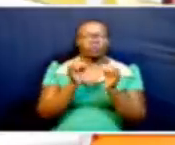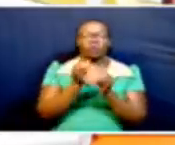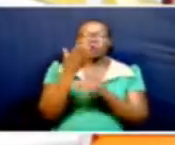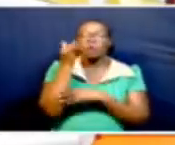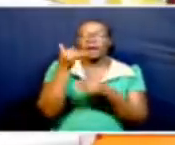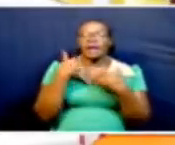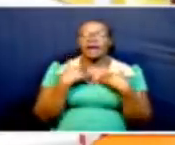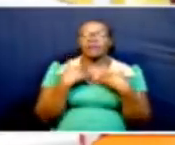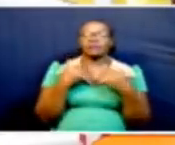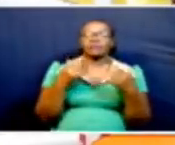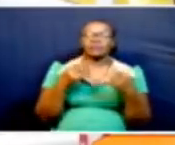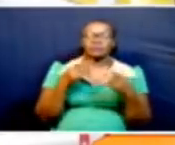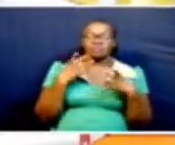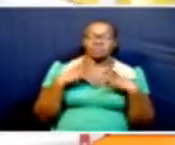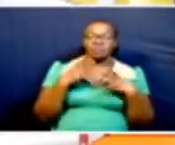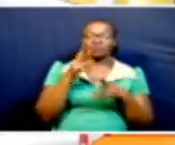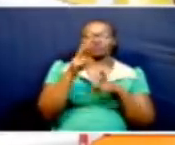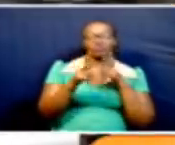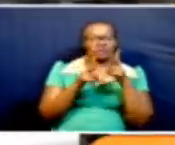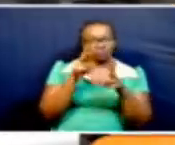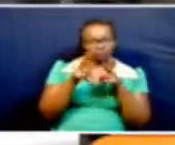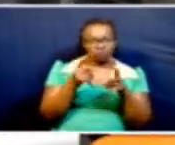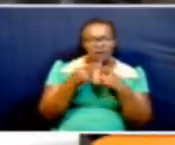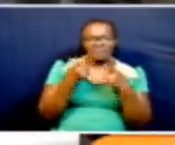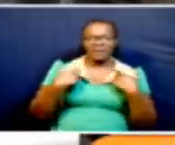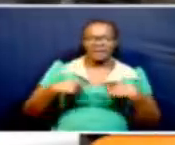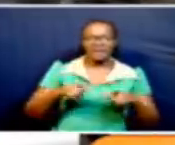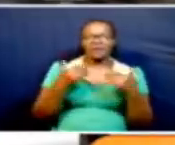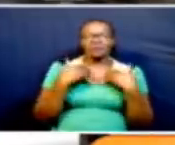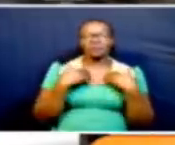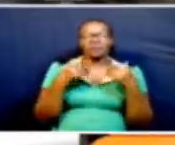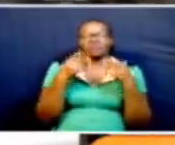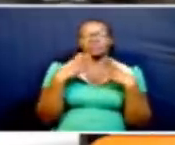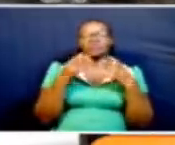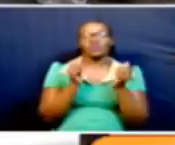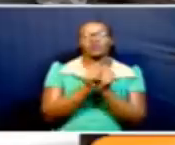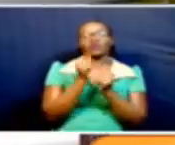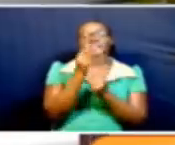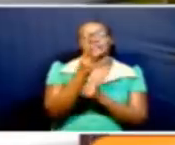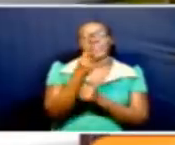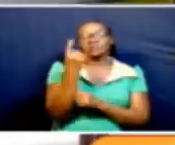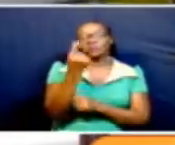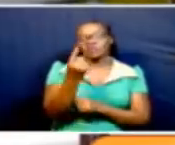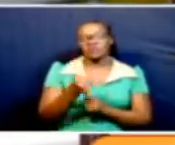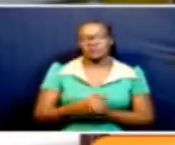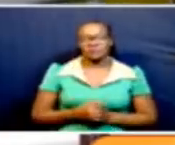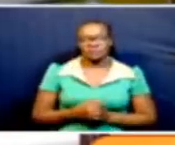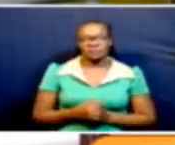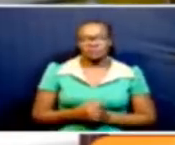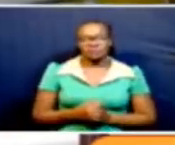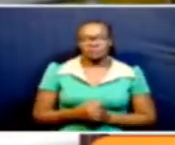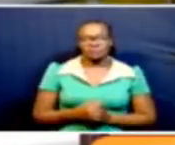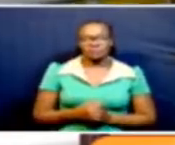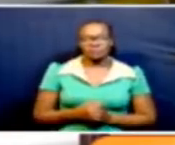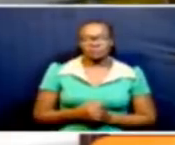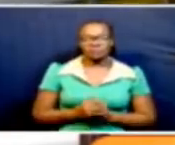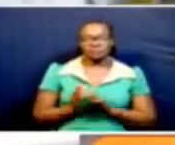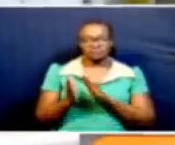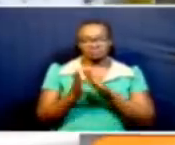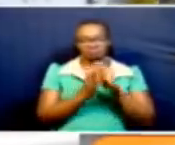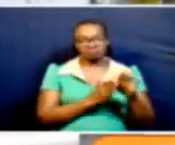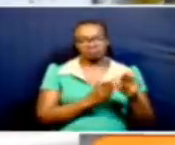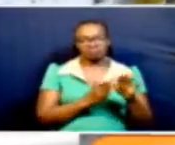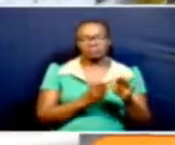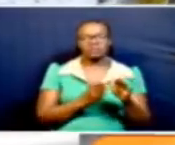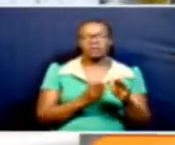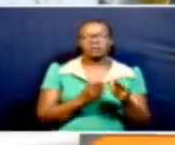abiria 22 ilhali imeruhusiwa kubeba watu 14 pekee. Haya yanajiri siku chache tu